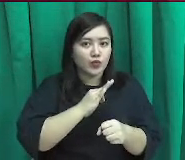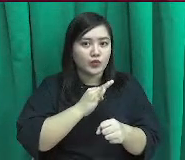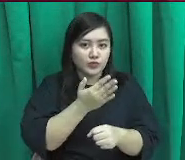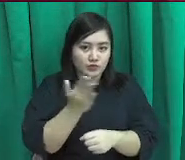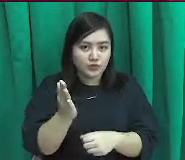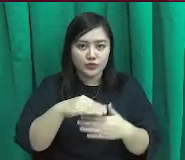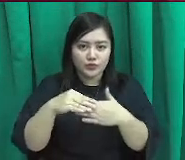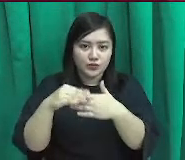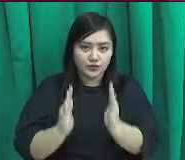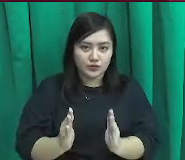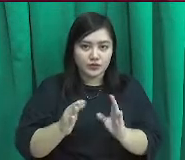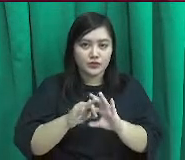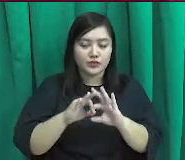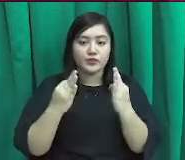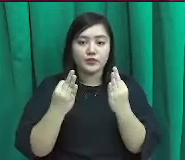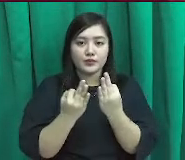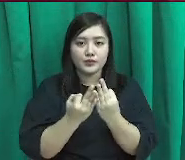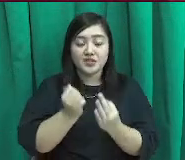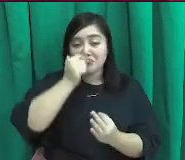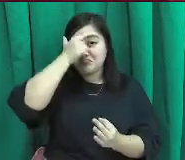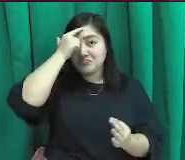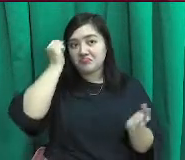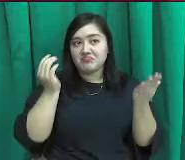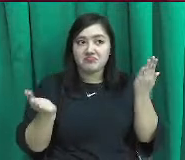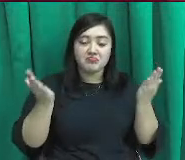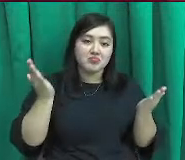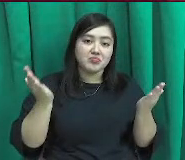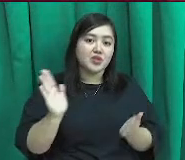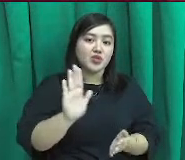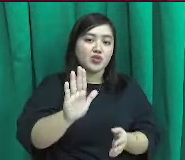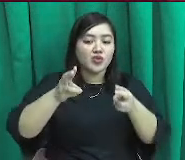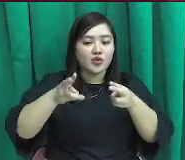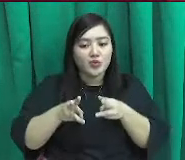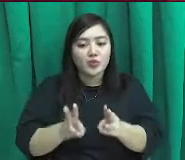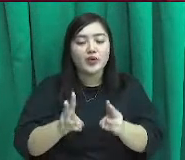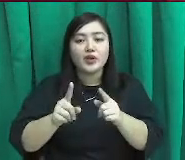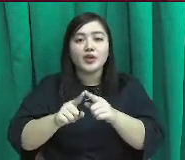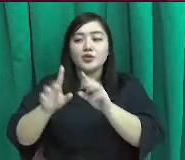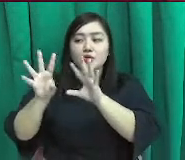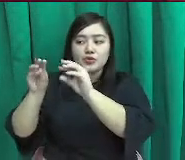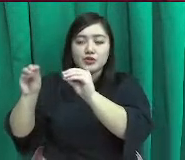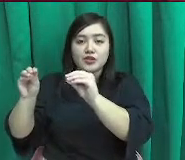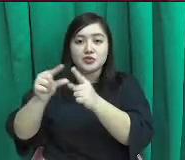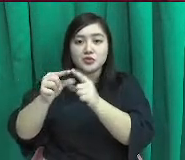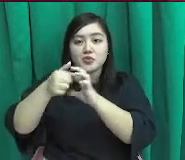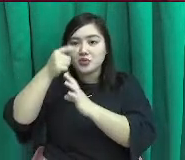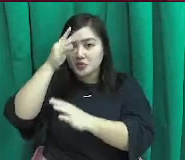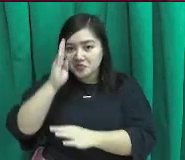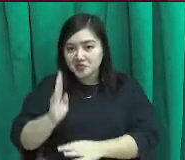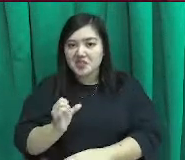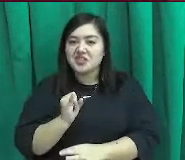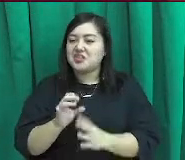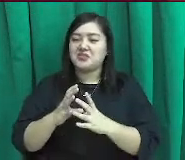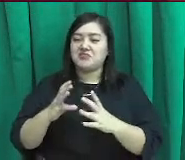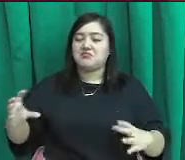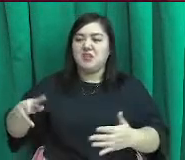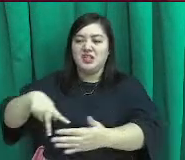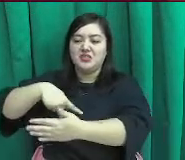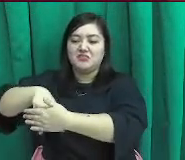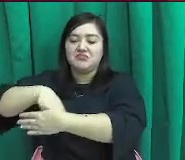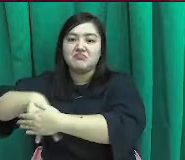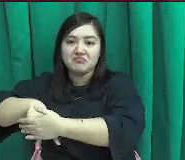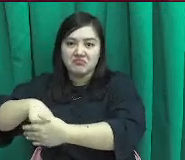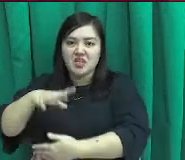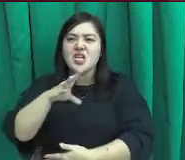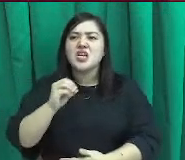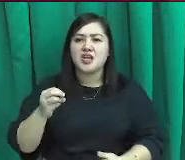yung pamamaraan natin ng pagsusow ng salita ng Diyos ay puro na lang pilit at gusto natin silang mag-convict sa pangungusap